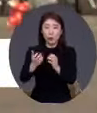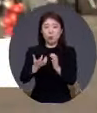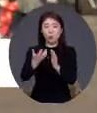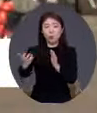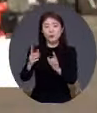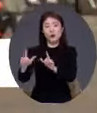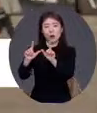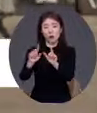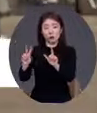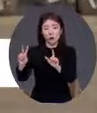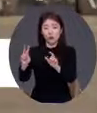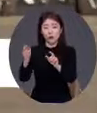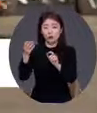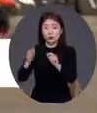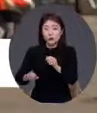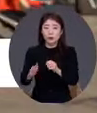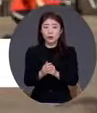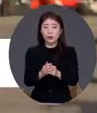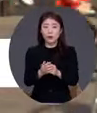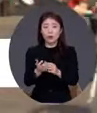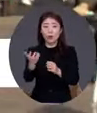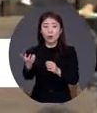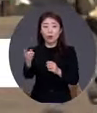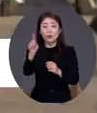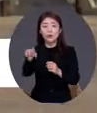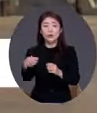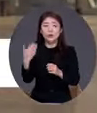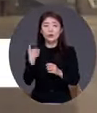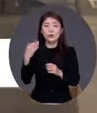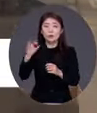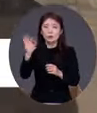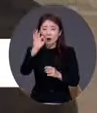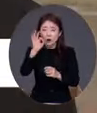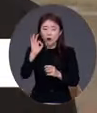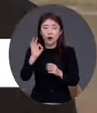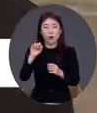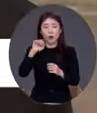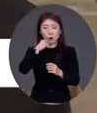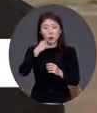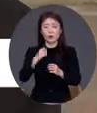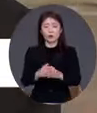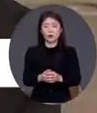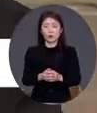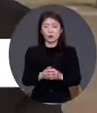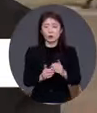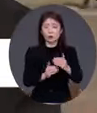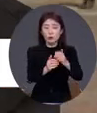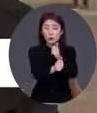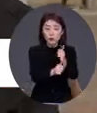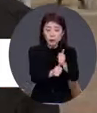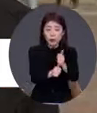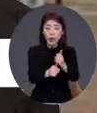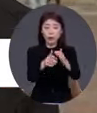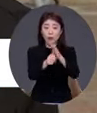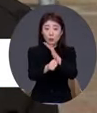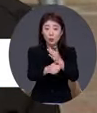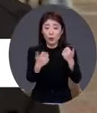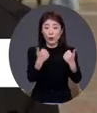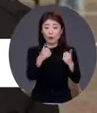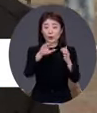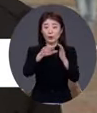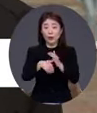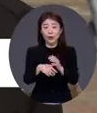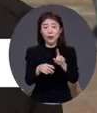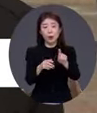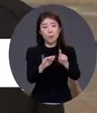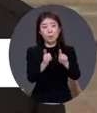이 가족들이 어디가 가지고 그 전세금을 넣어 다시 얻어 가지고 수준 외형 더 지금 잎을 잡혀 의해서 거 분